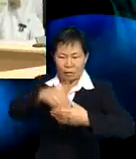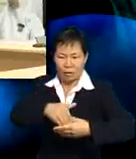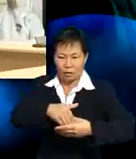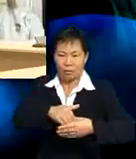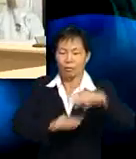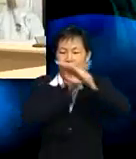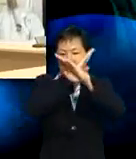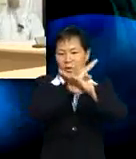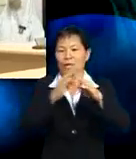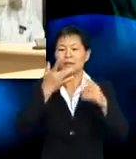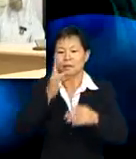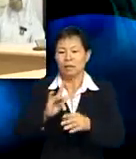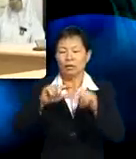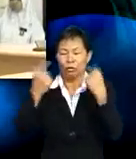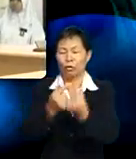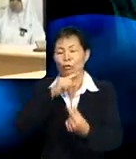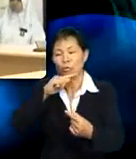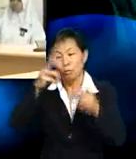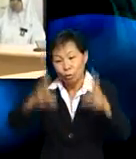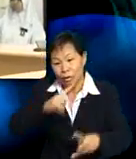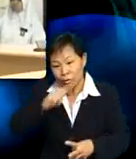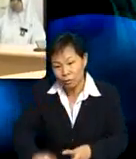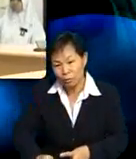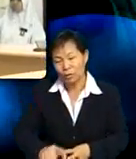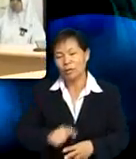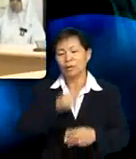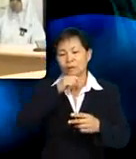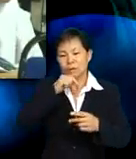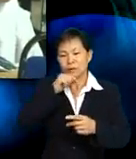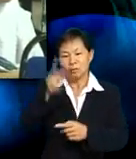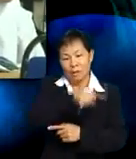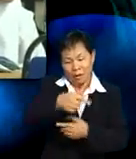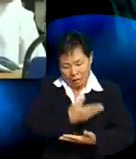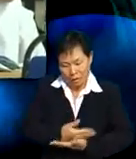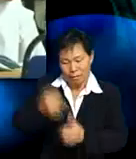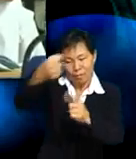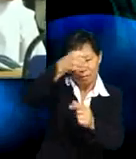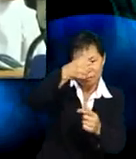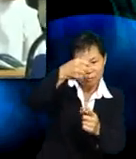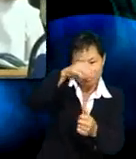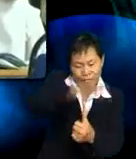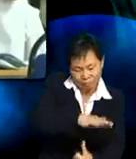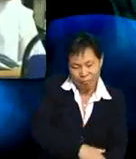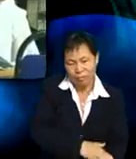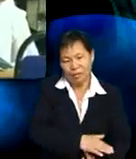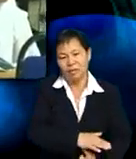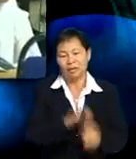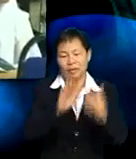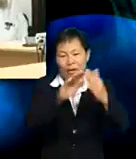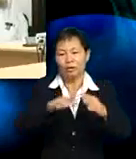memilah nasib golongan warga tua. Malah, undang-undang negara juga melarang anak-anak melakukan penganiayaan terhadap golongan berusia